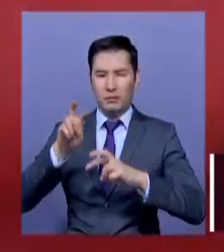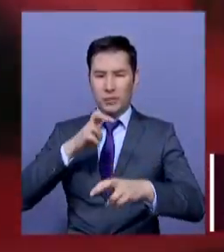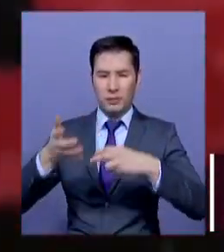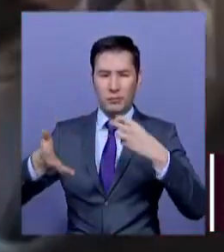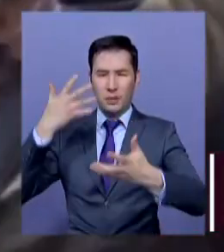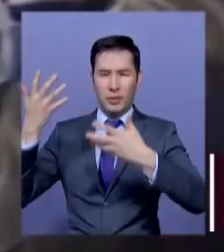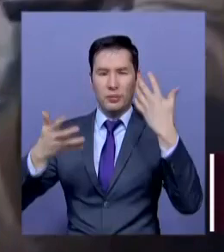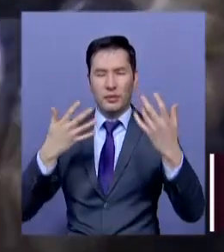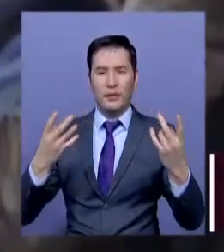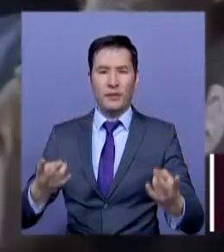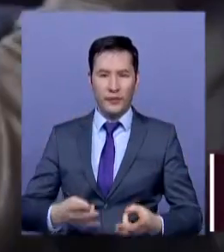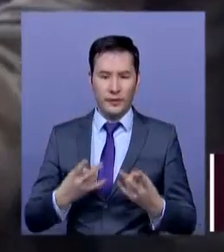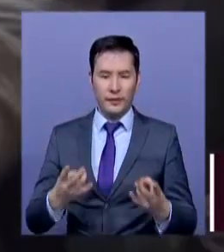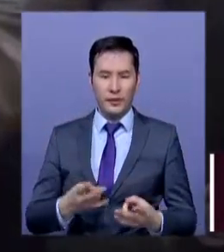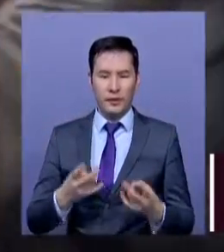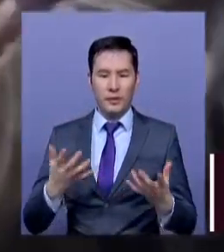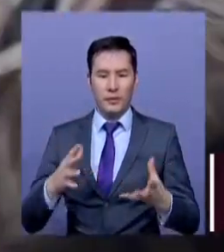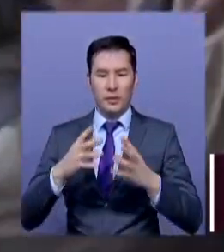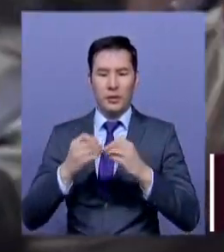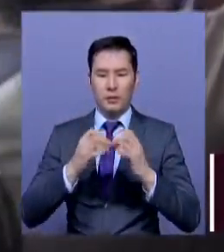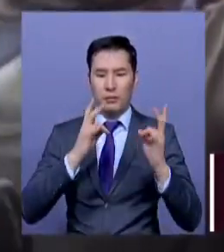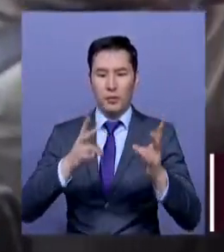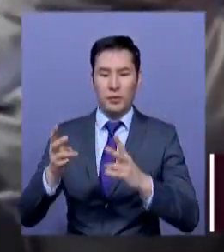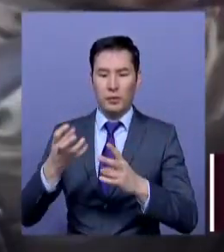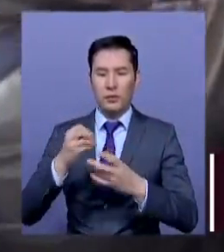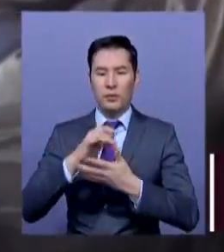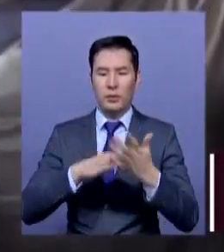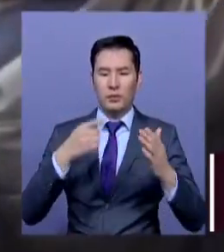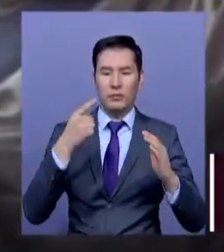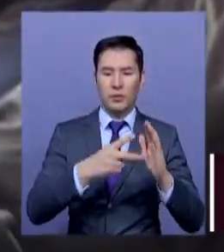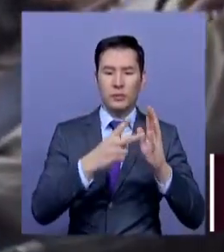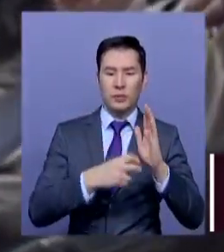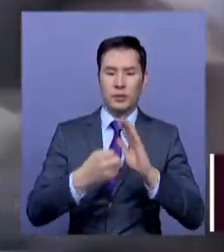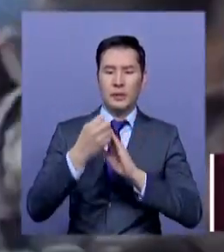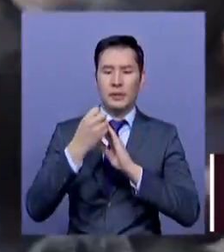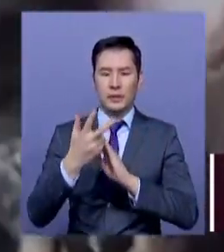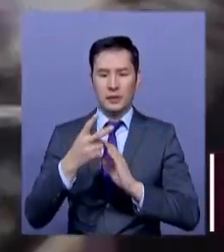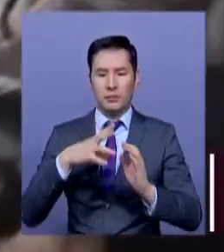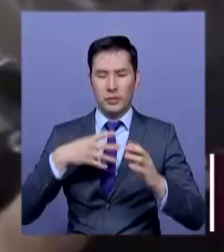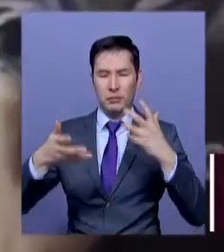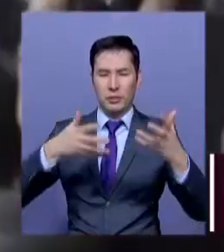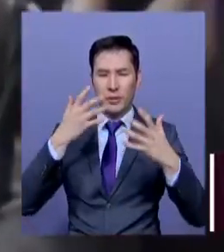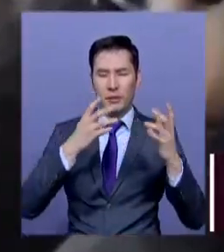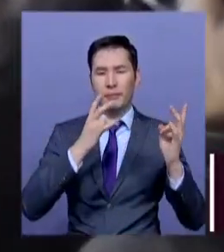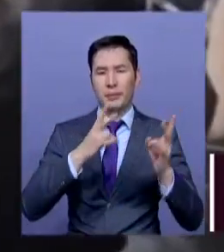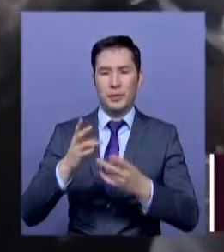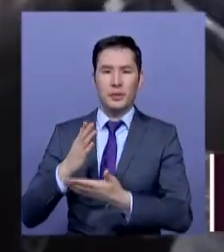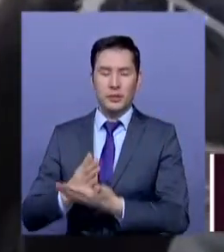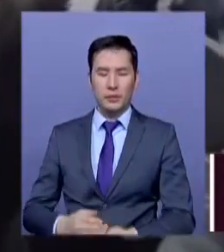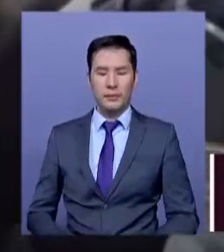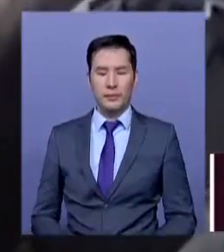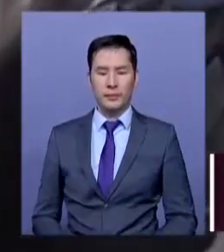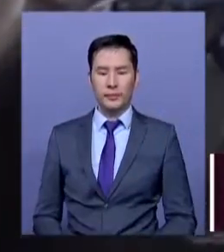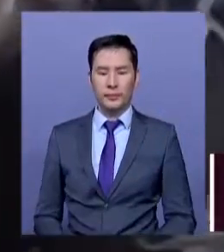әлі де жалғасып жатыр. Сондай ақ зілзаладан кейін тағы 1713 мәрте дүмпу болғаны анықталып отыр.